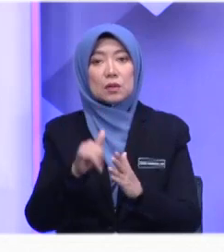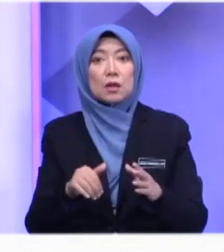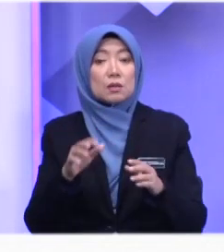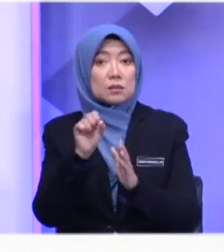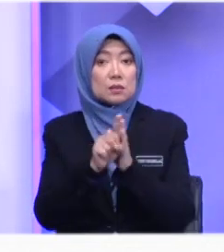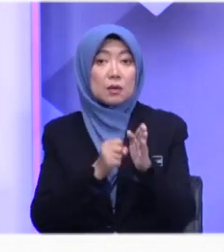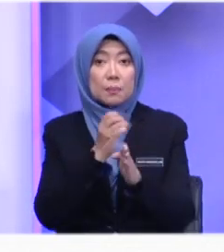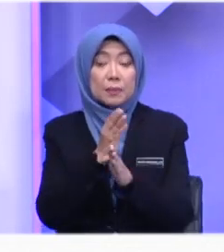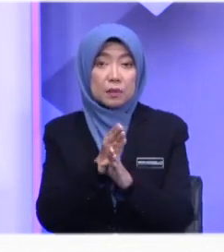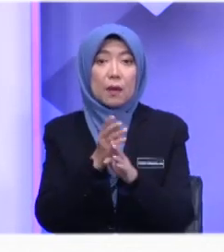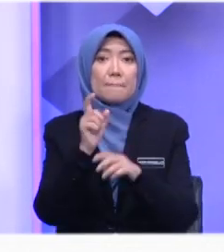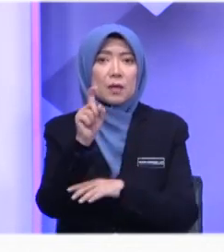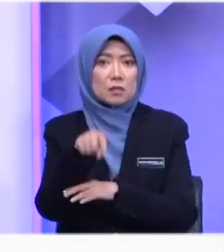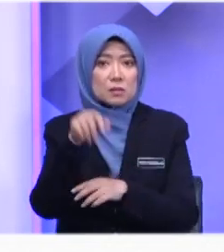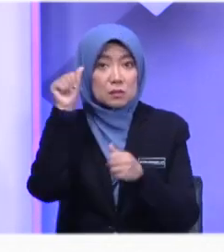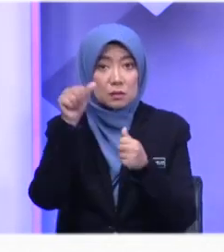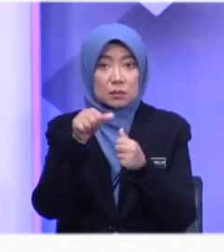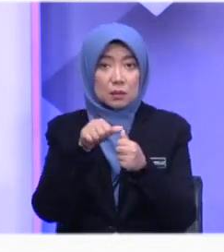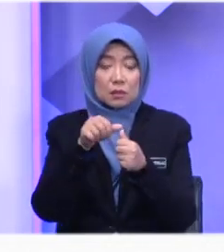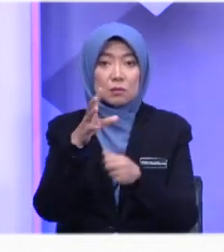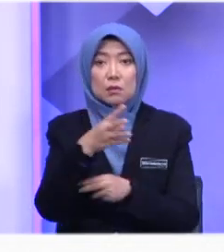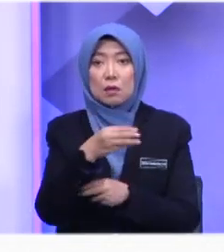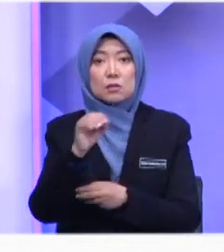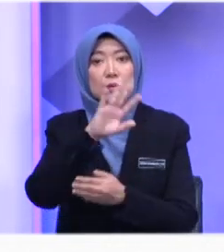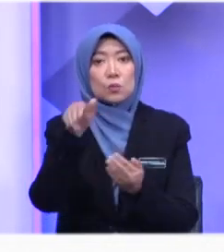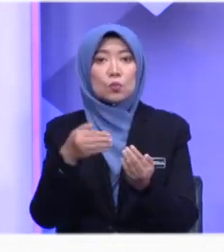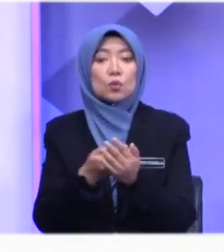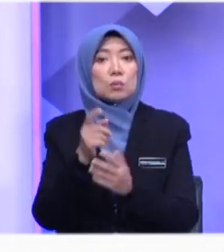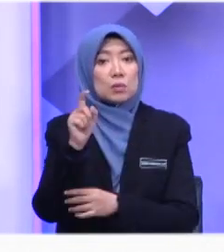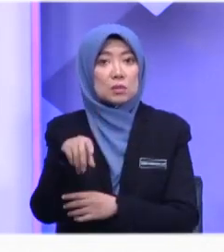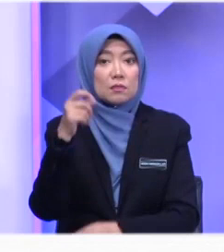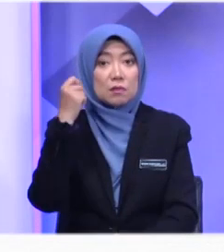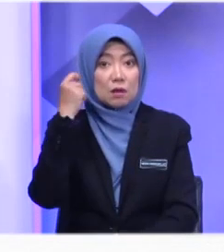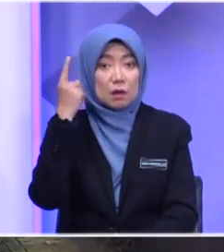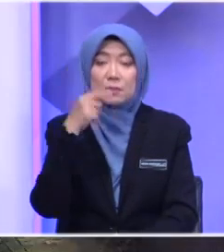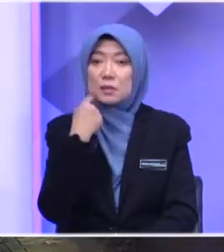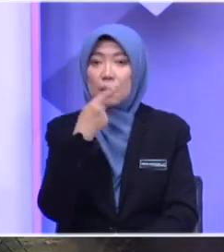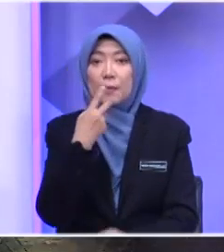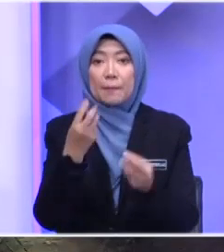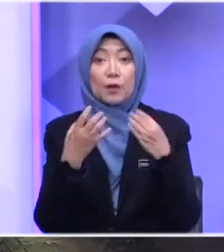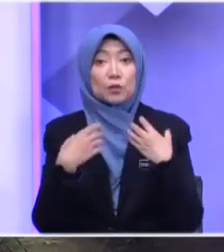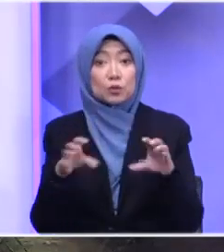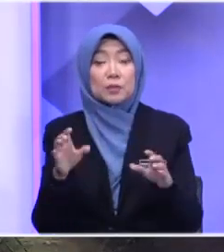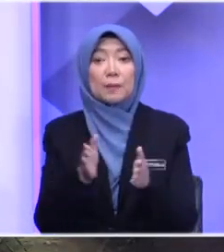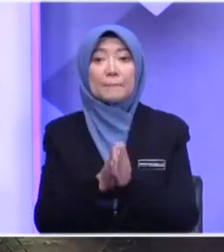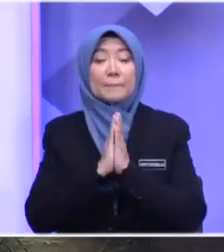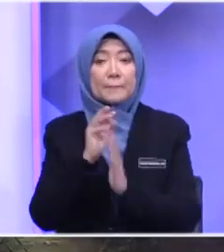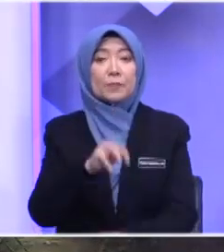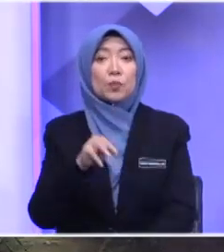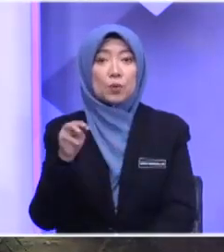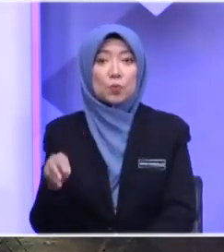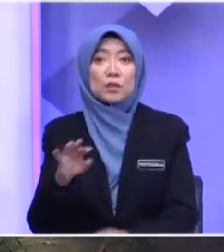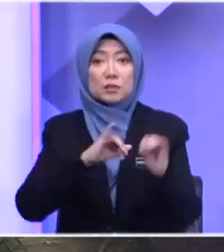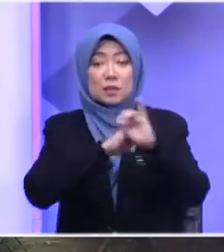sebenar yang puluh murid ingat dan semua Kenapa Ham Oke satunya coba saya minta murid coba Terangkan definisi